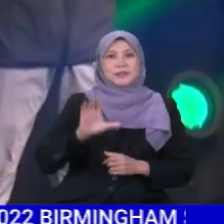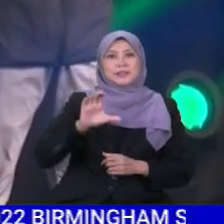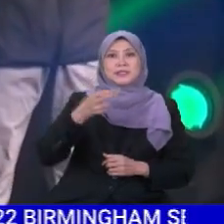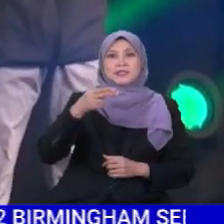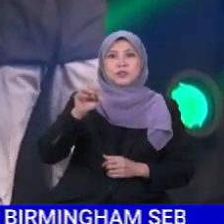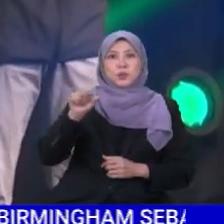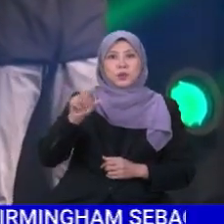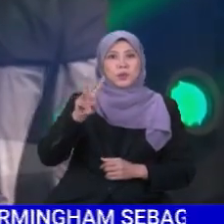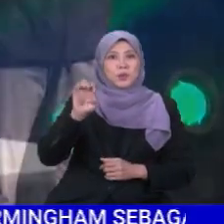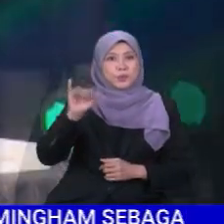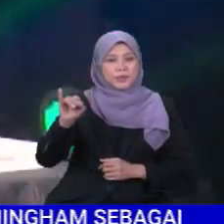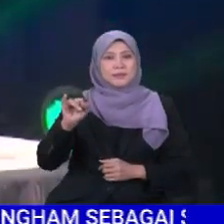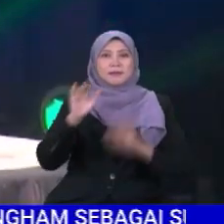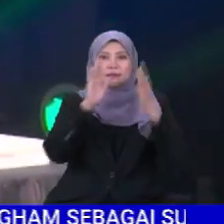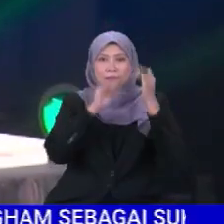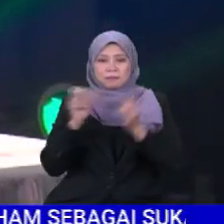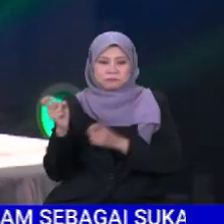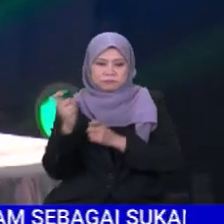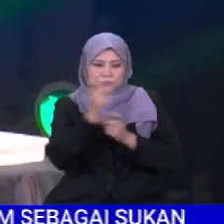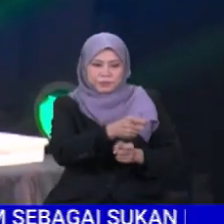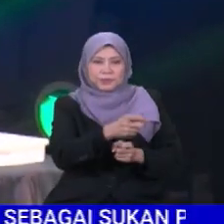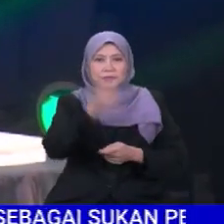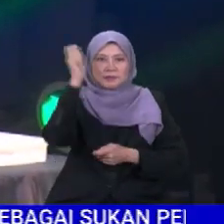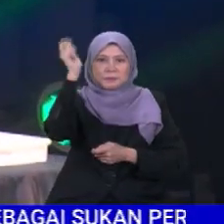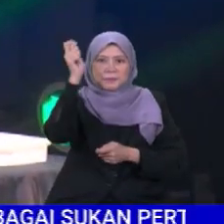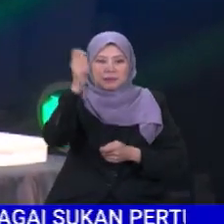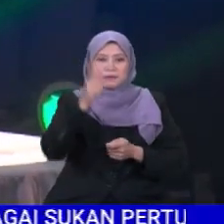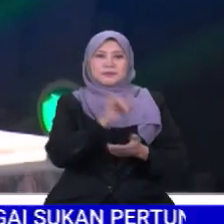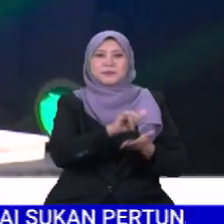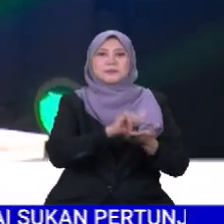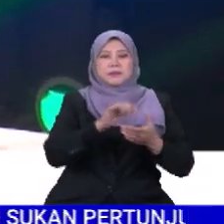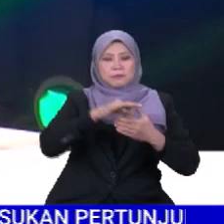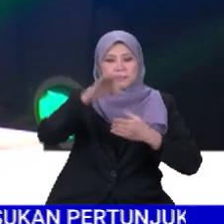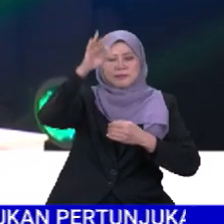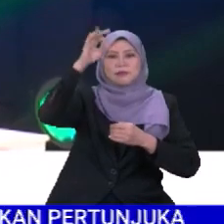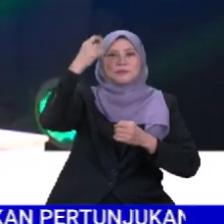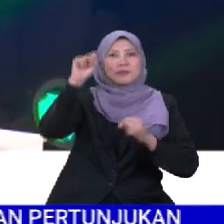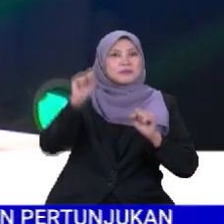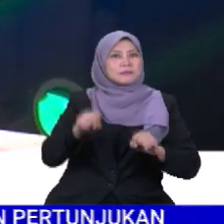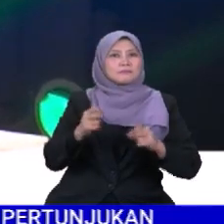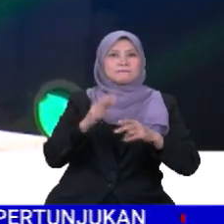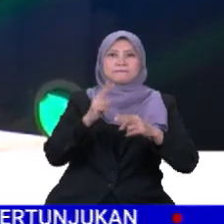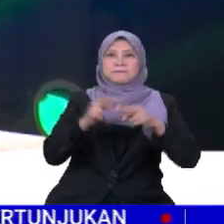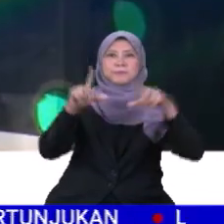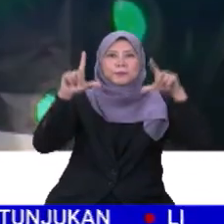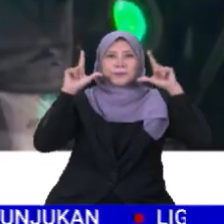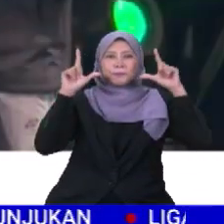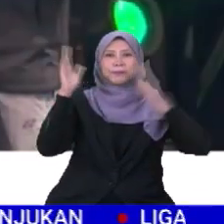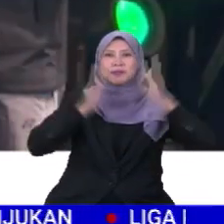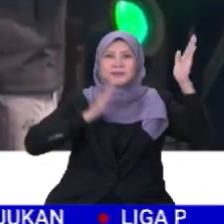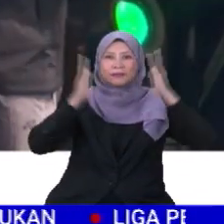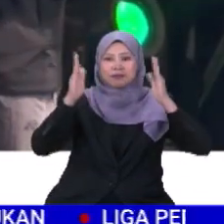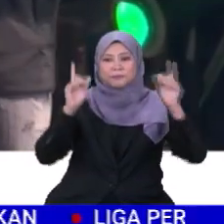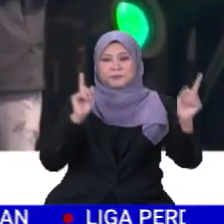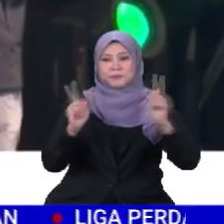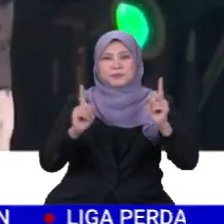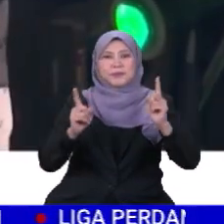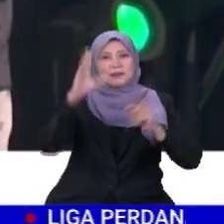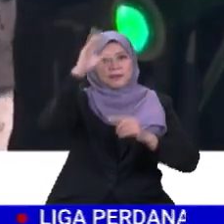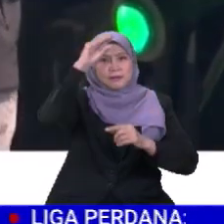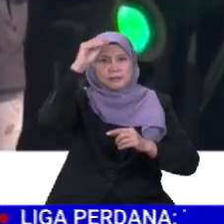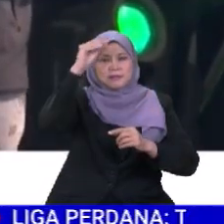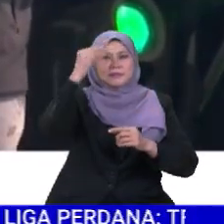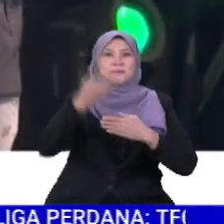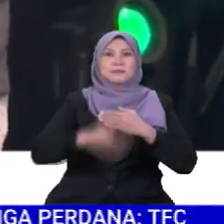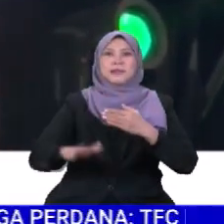beliau berharap sumbangannya itu dapat memberi tonik keyakinan buat Zi Yong dalam menggalas nama Malaysia dalam acara perseorangan lelaki